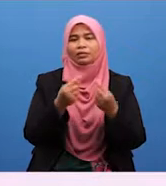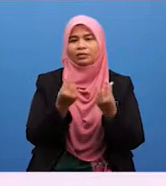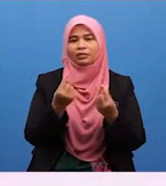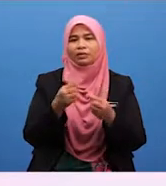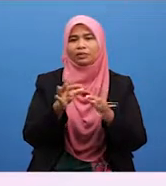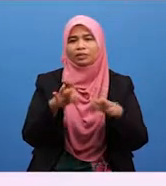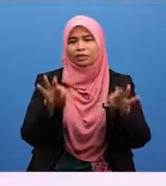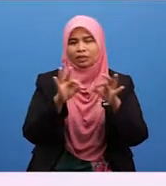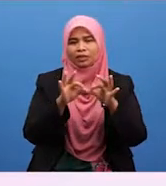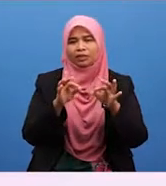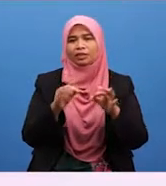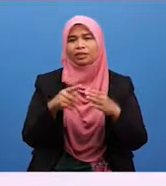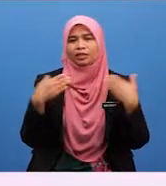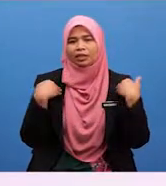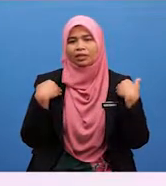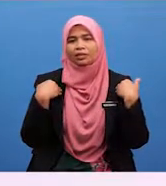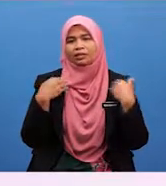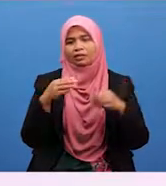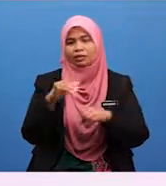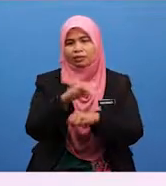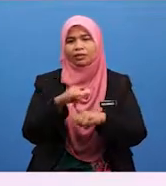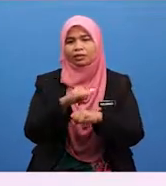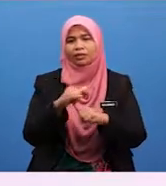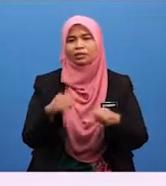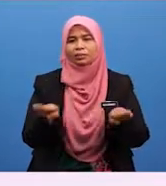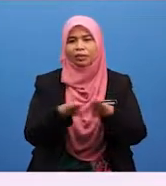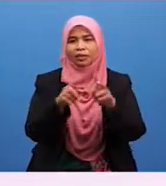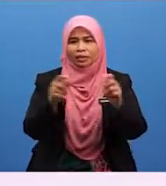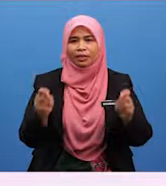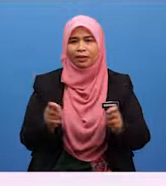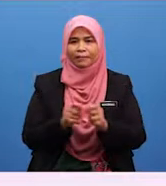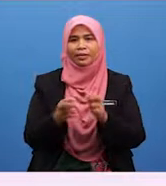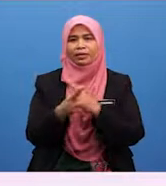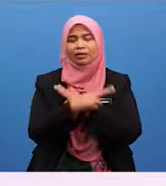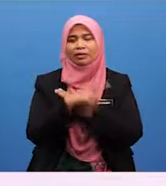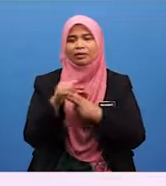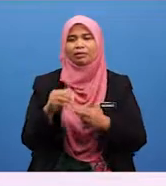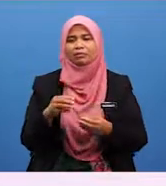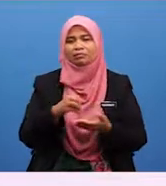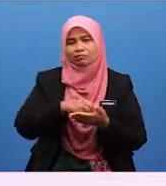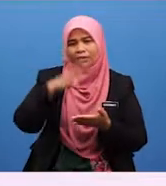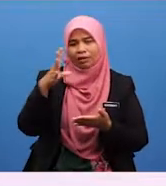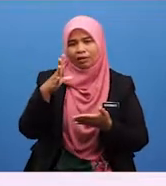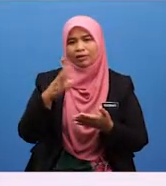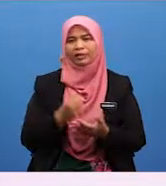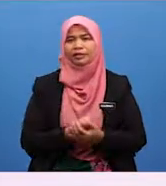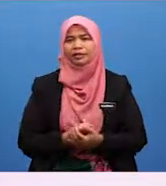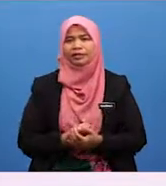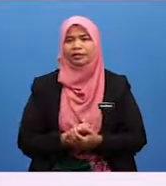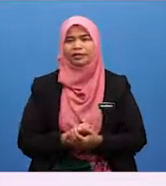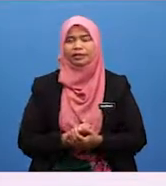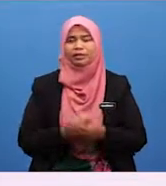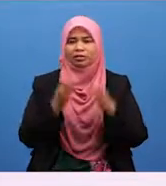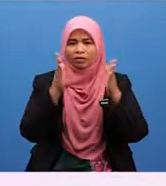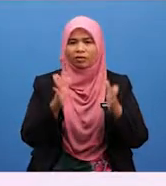sebagai tempat rehat yang mewah, suasana yang amat tenang dan membahagiakan. Penghuninya akan